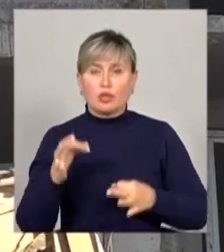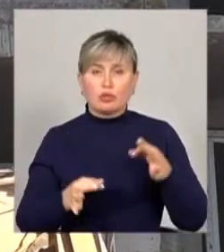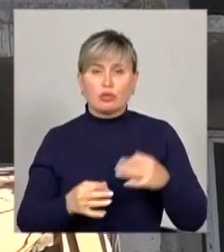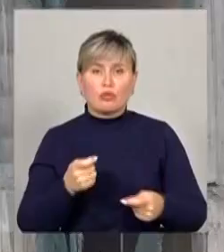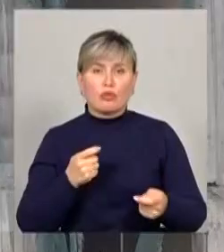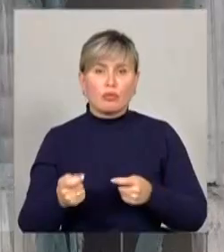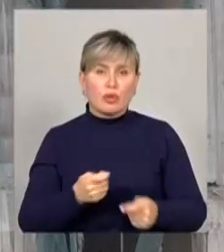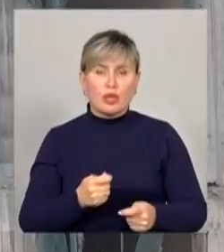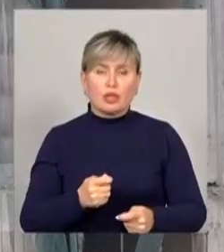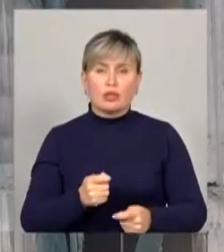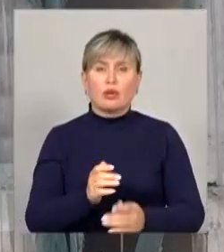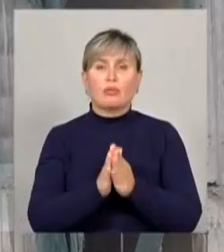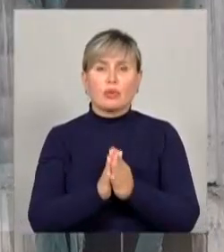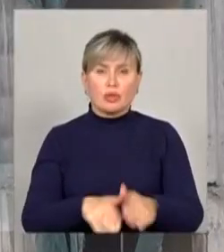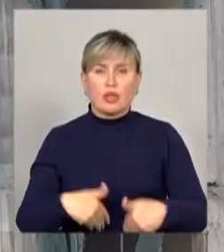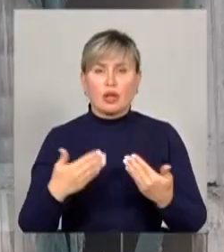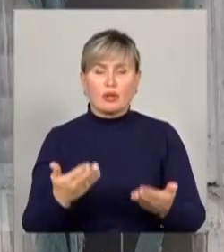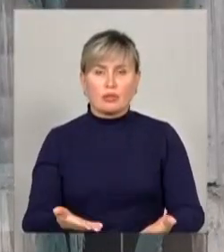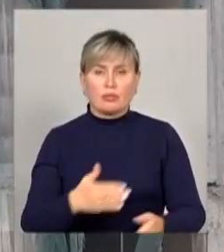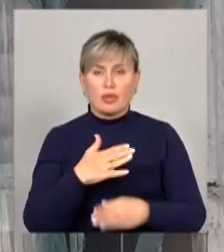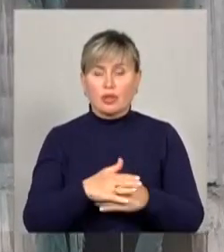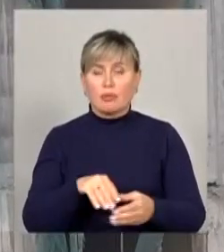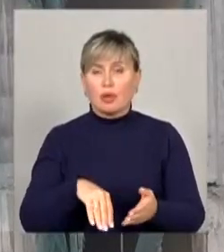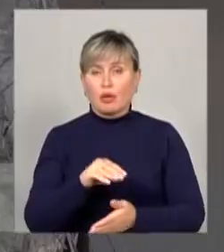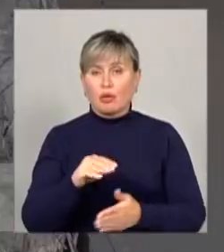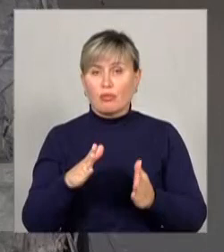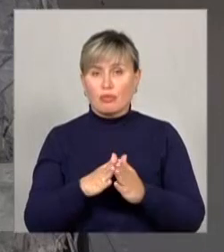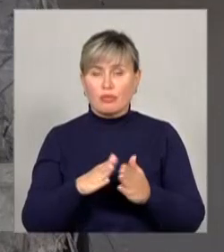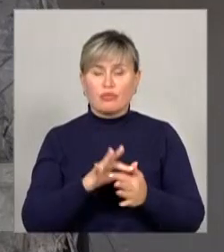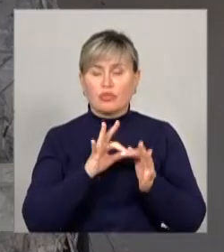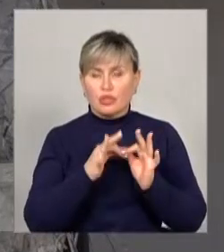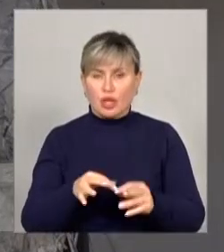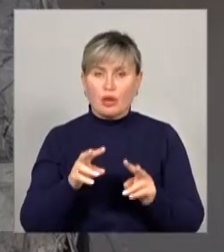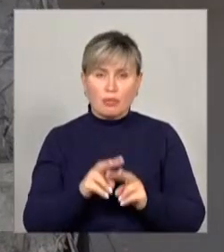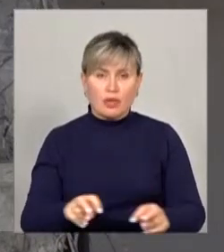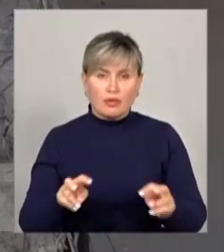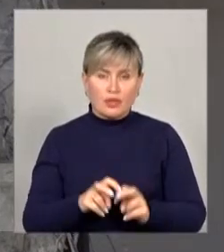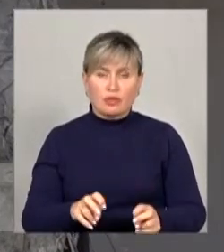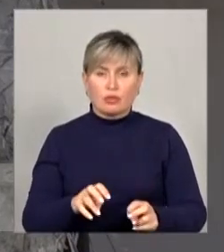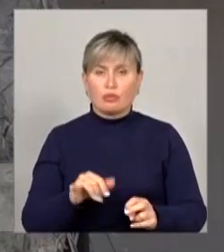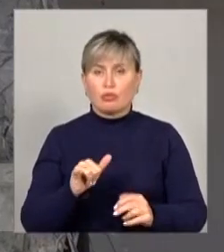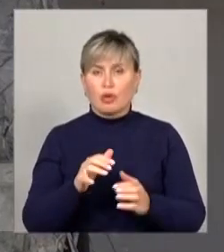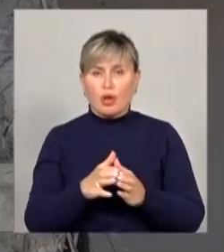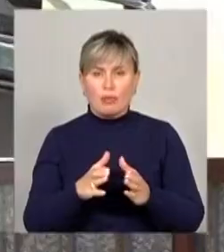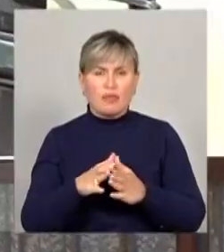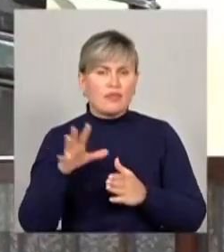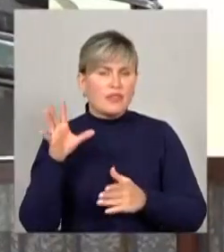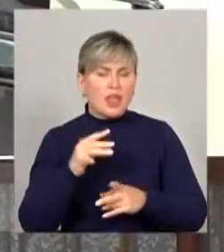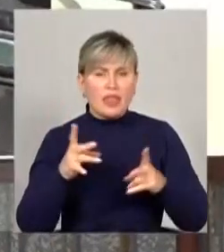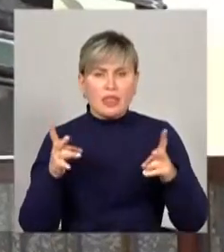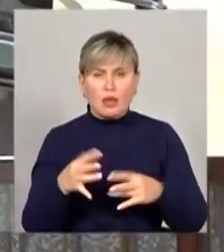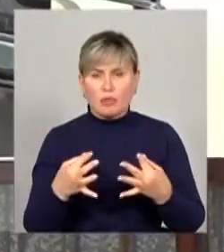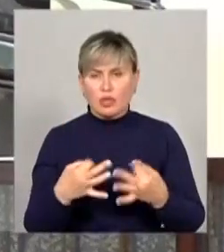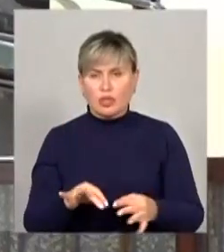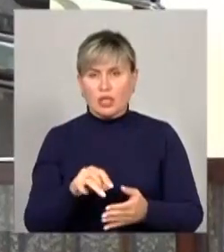управлении настоятельно рекомендуют алматинцам перед покупкой недвижимости тщательно проверять наличие у стройкомпании всех необходимых разрешений